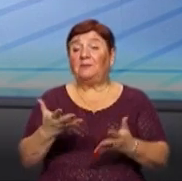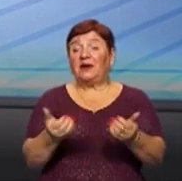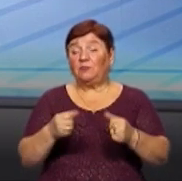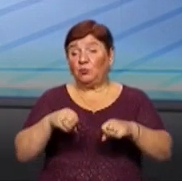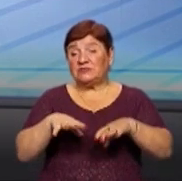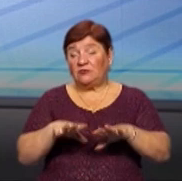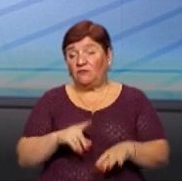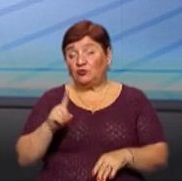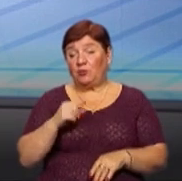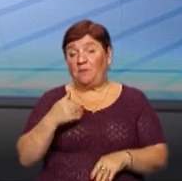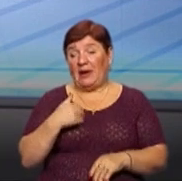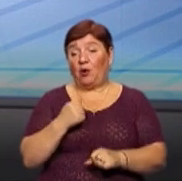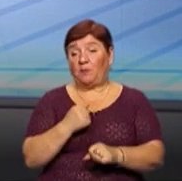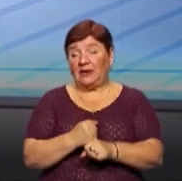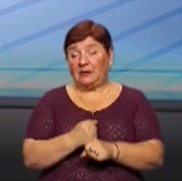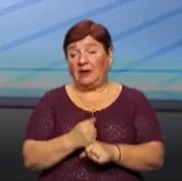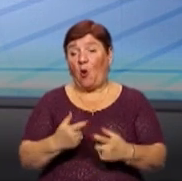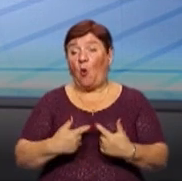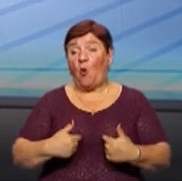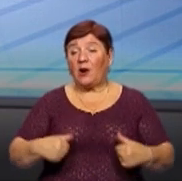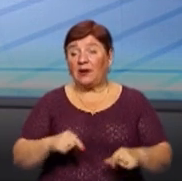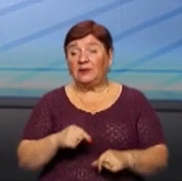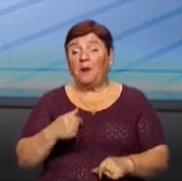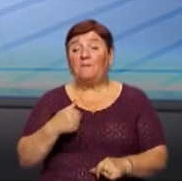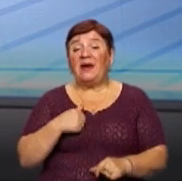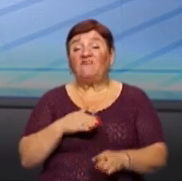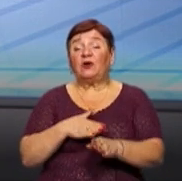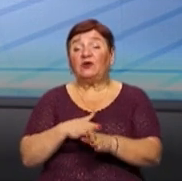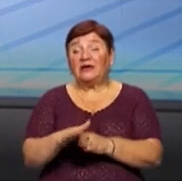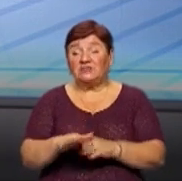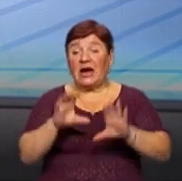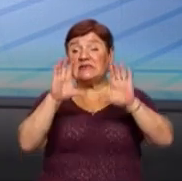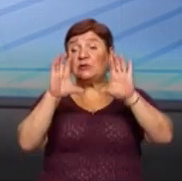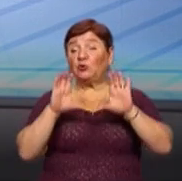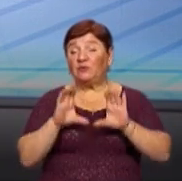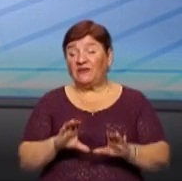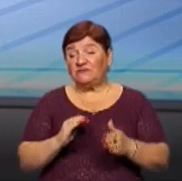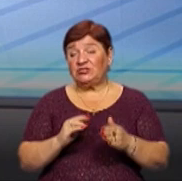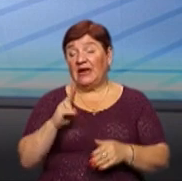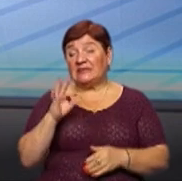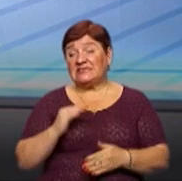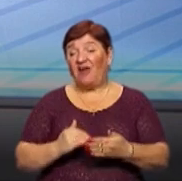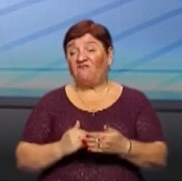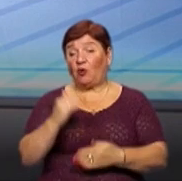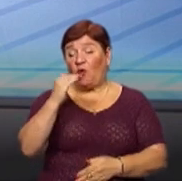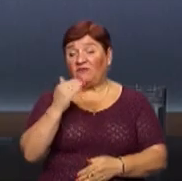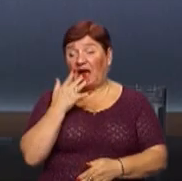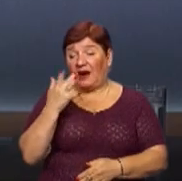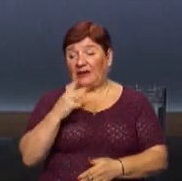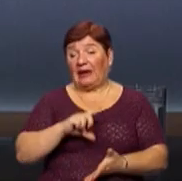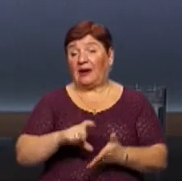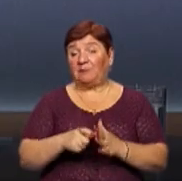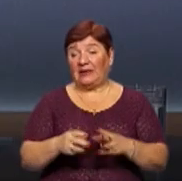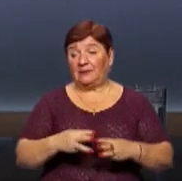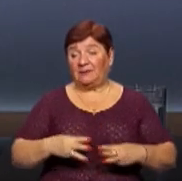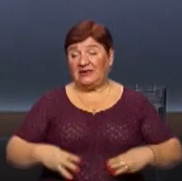робили перерахунки. Орган пенсійного фонду є тільки виконавчий орган, а законодавчий, ми знаємо, що це і Верховна Рада, і Кабінет міністрів, які повинні